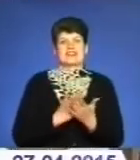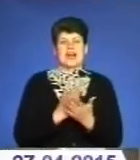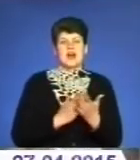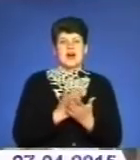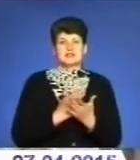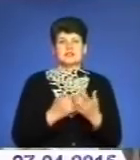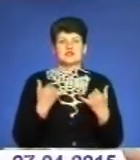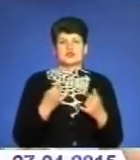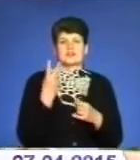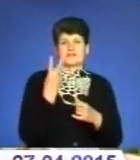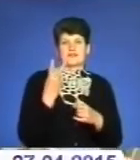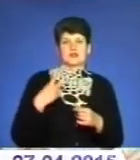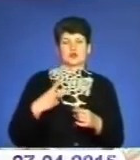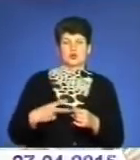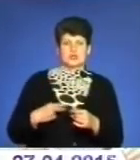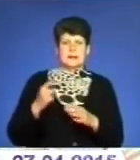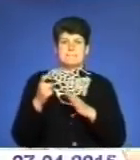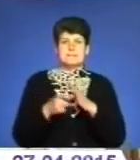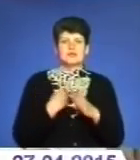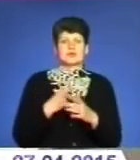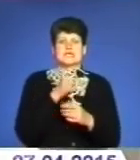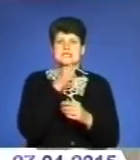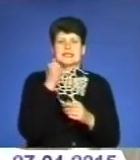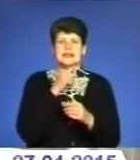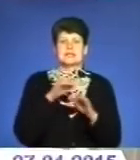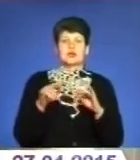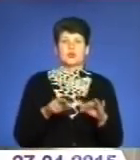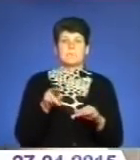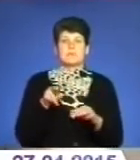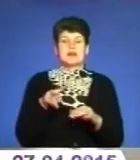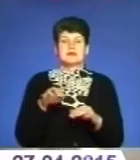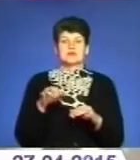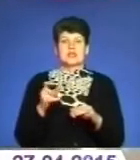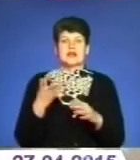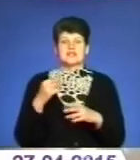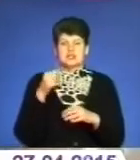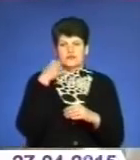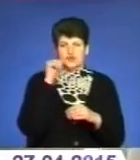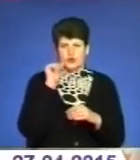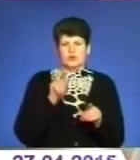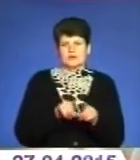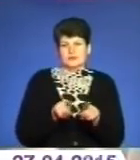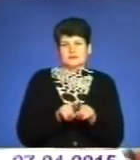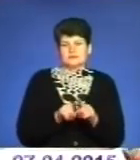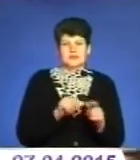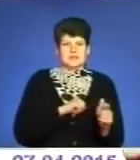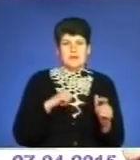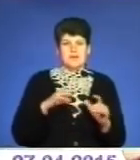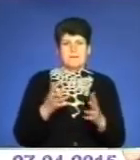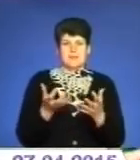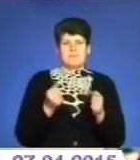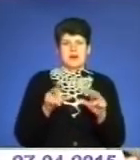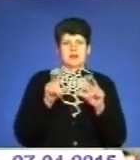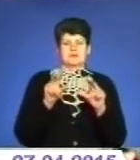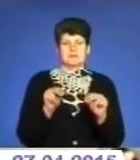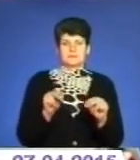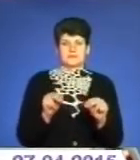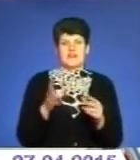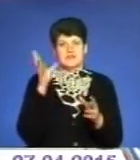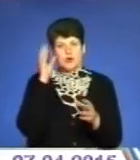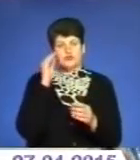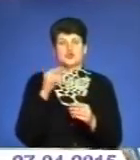організації нашій, так і в зовнішньому взагалі в Україні. Для сім'ї Удичів пласт як стиль життя. Зоряну та Олега серед пластунів